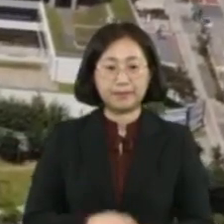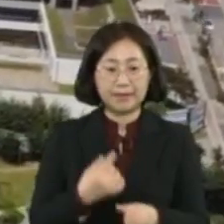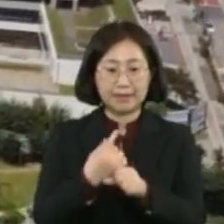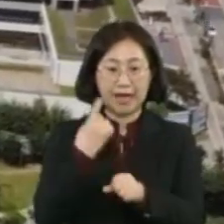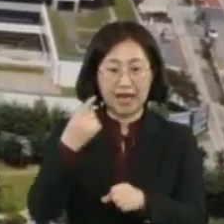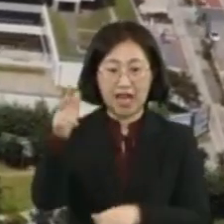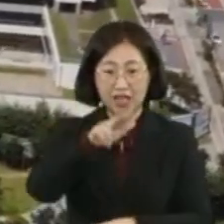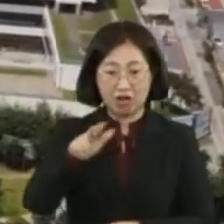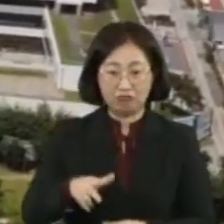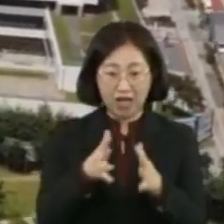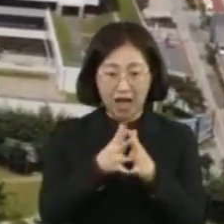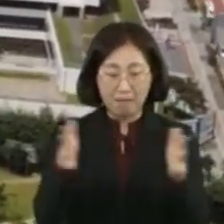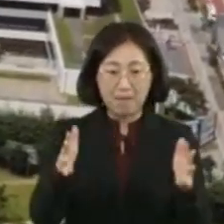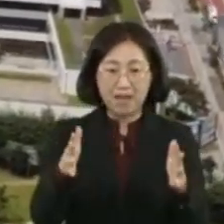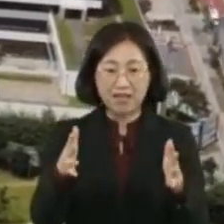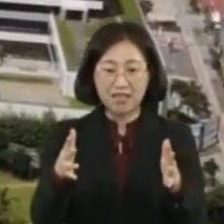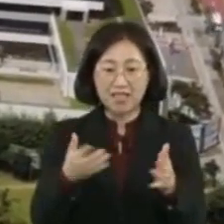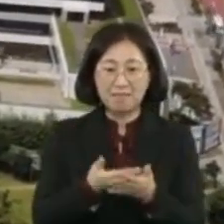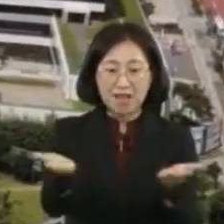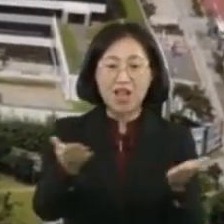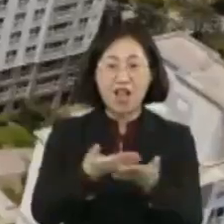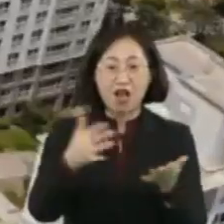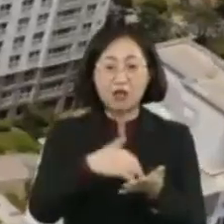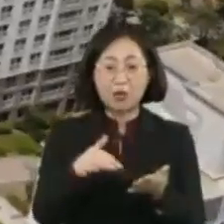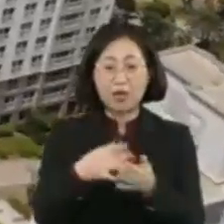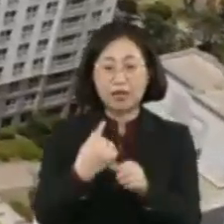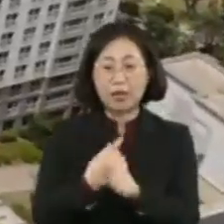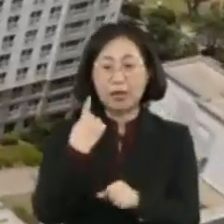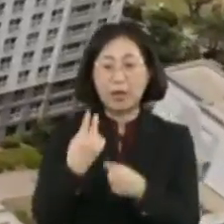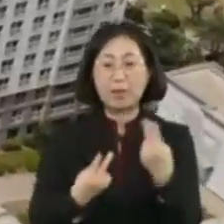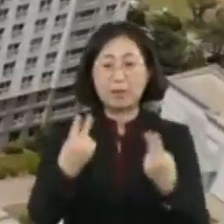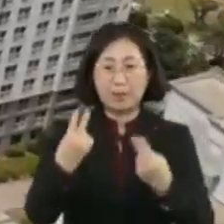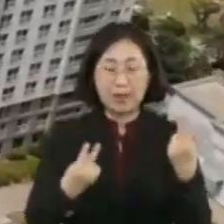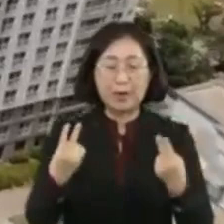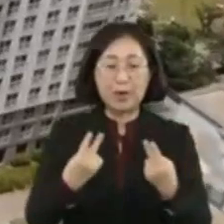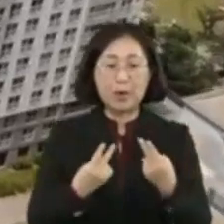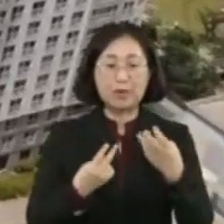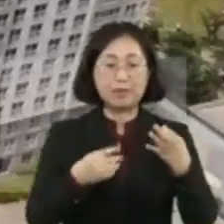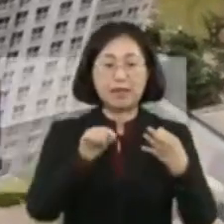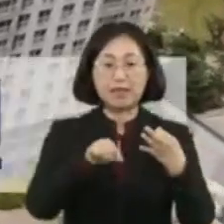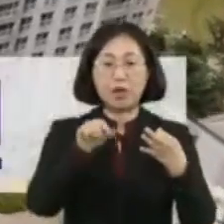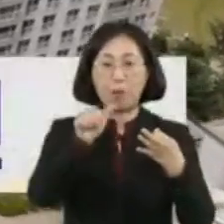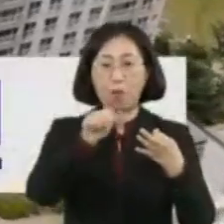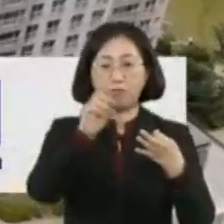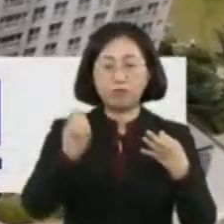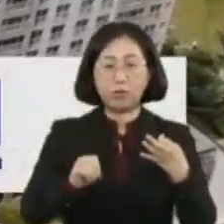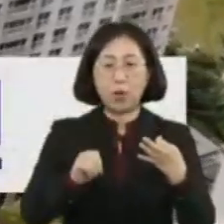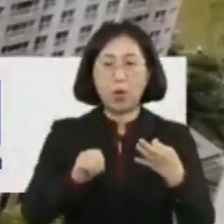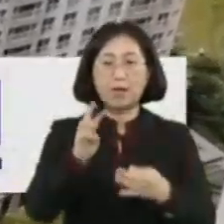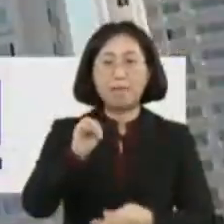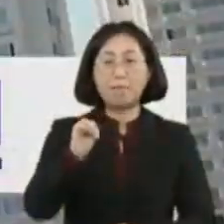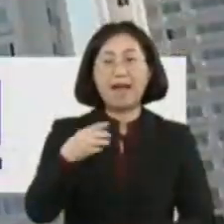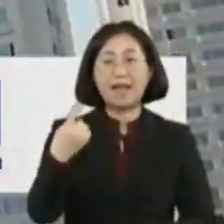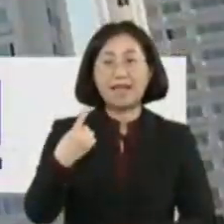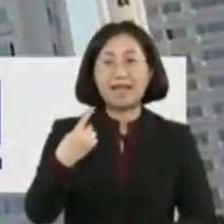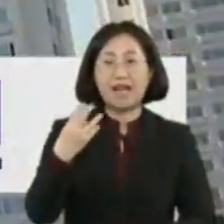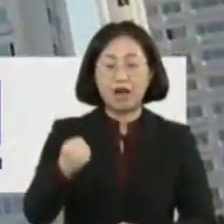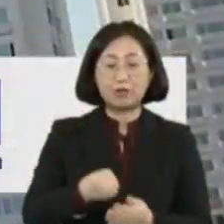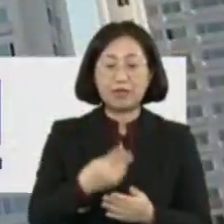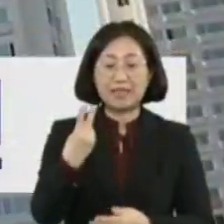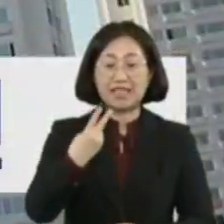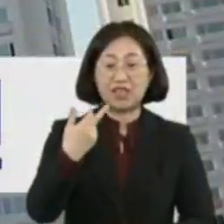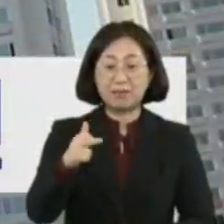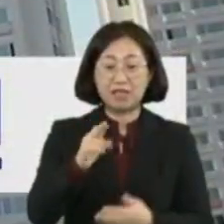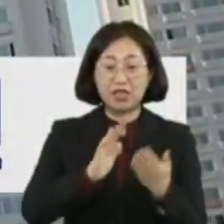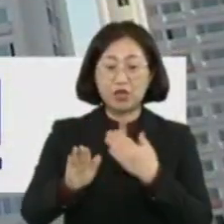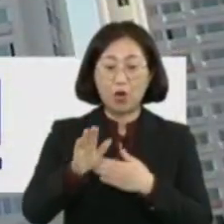지난해 전국의 아파트 입주 물량은 전년 대비 14.5% 감소한 31만여 가구,